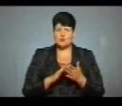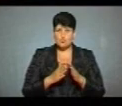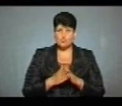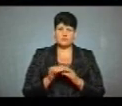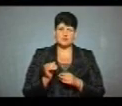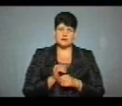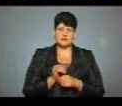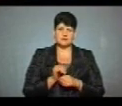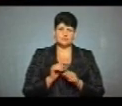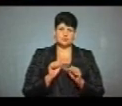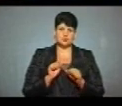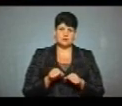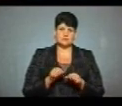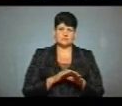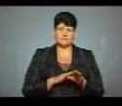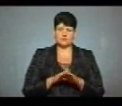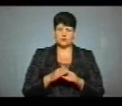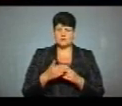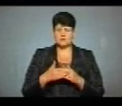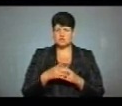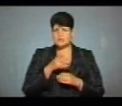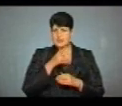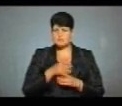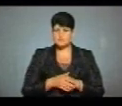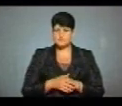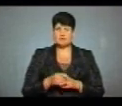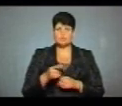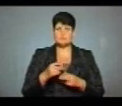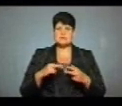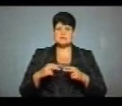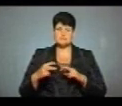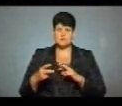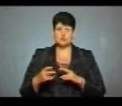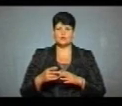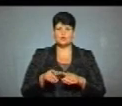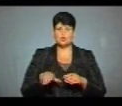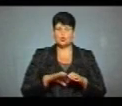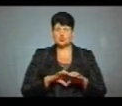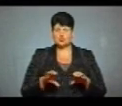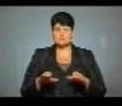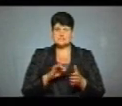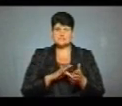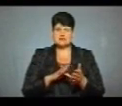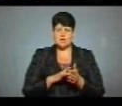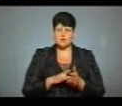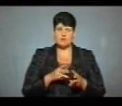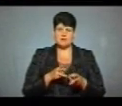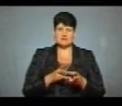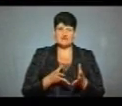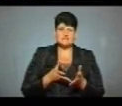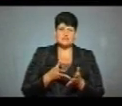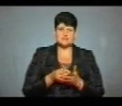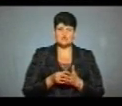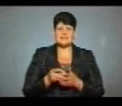від можливості виконати їх в найближчі терміни. В Тернополі замінюють труби централізованого опалення за проектом, який фінансує Європейський